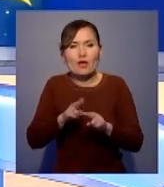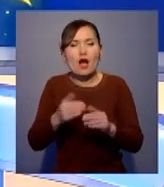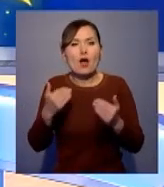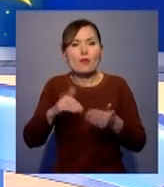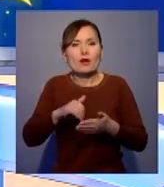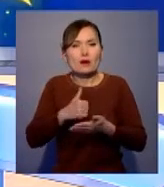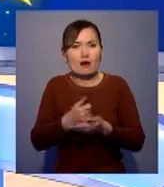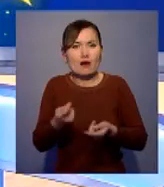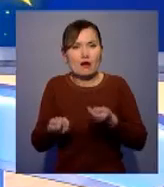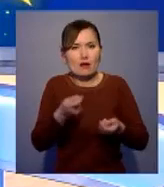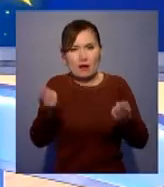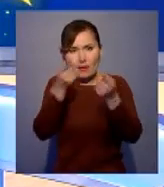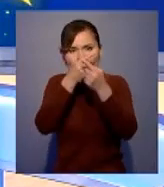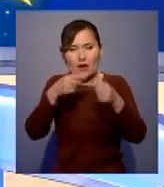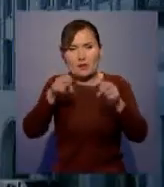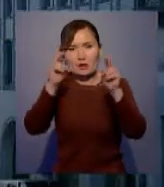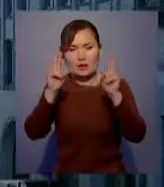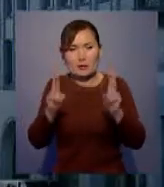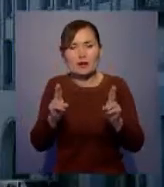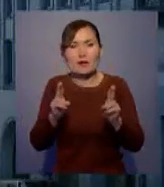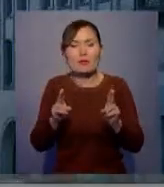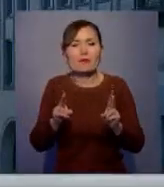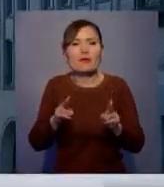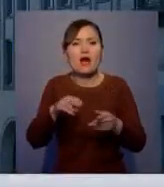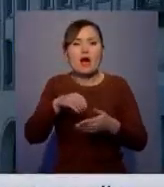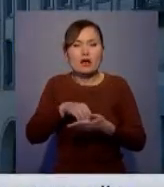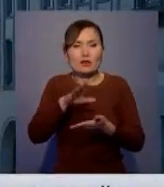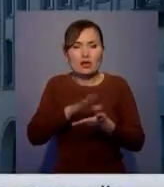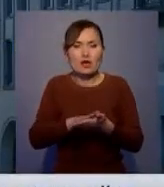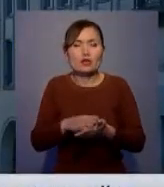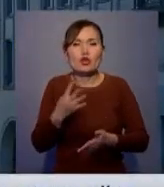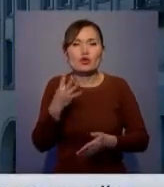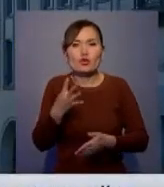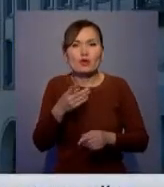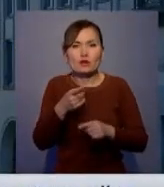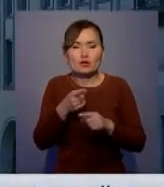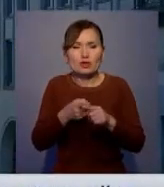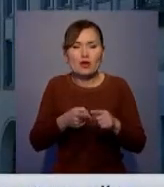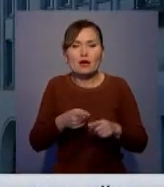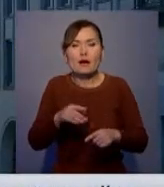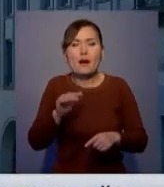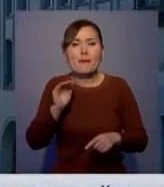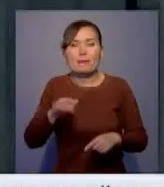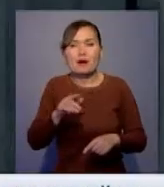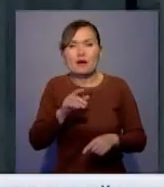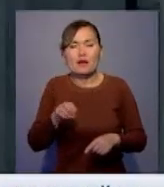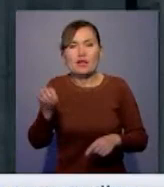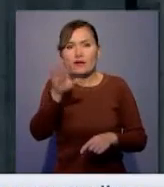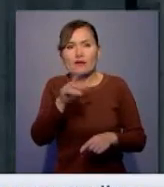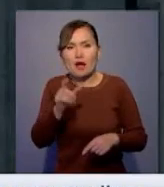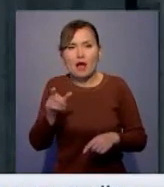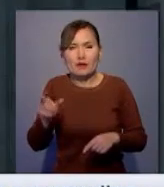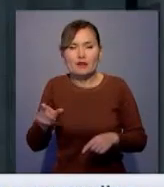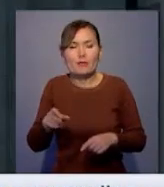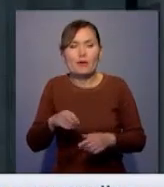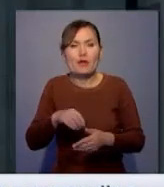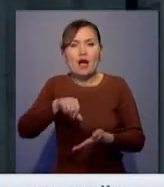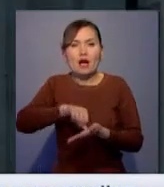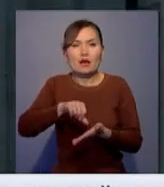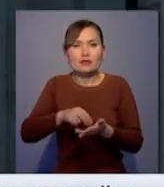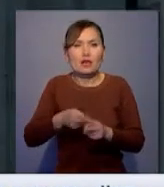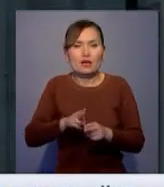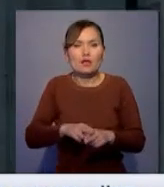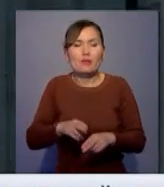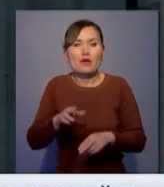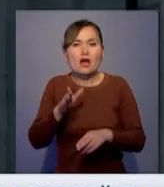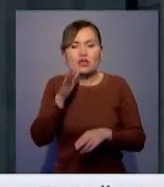Булк Брюссельде мәлімдеді. Арнайы сауалнамаға 4,5 миллион еуропалық қатысқан, олардың 84% сағат тілін ауыстыруға қарсылығын